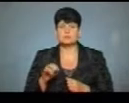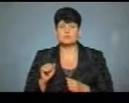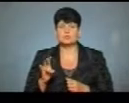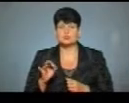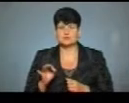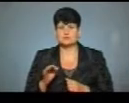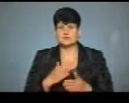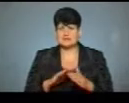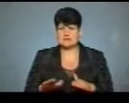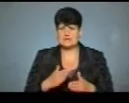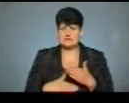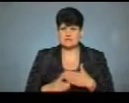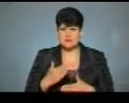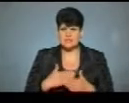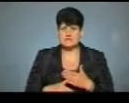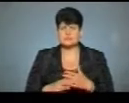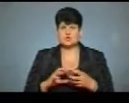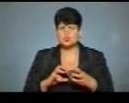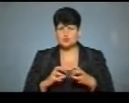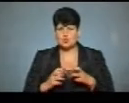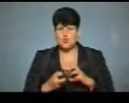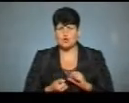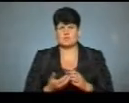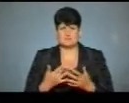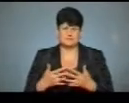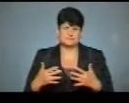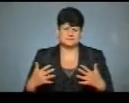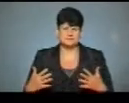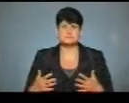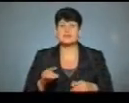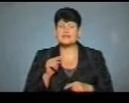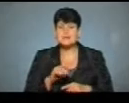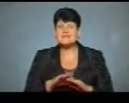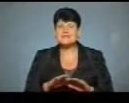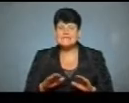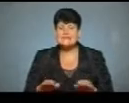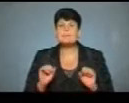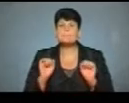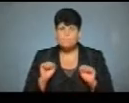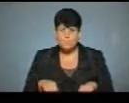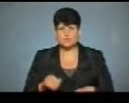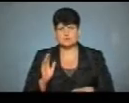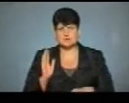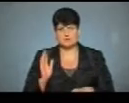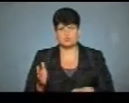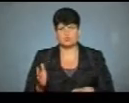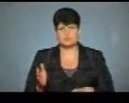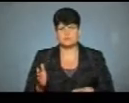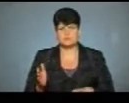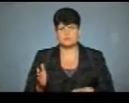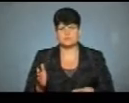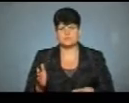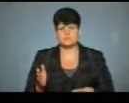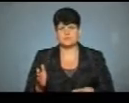терапію, діти-інваліди з судомами, які не купуються протисудомими засобами, таким дітям можна буде, це, як правило,